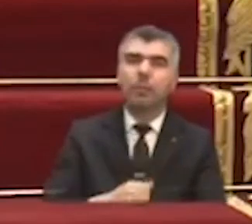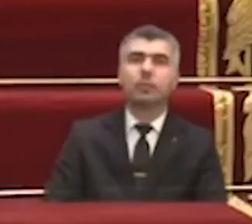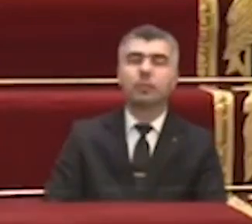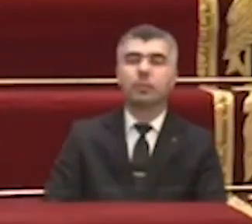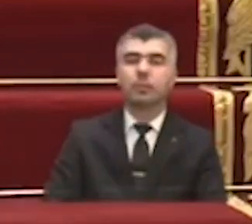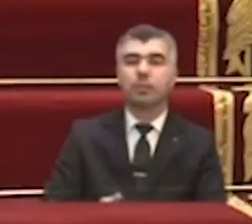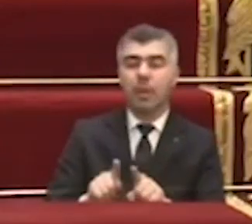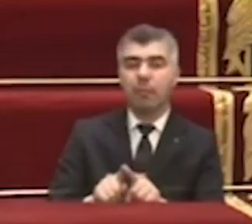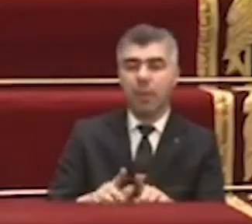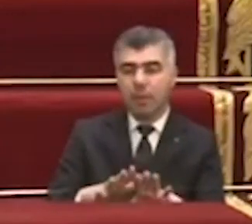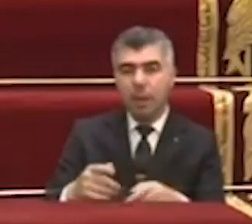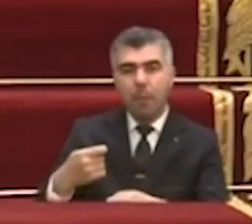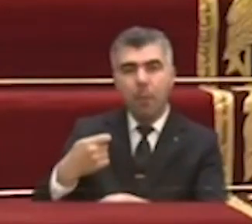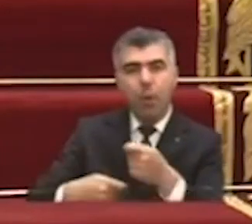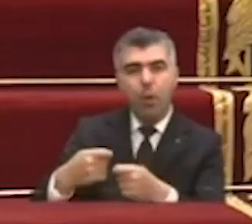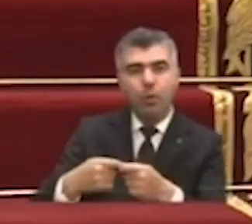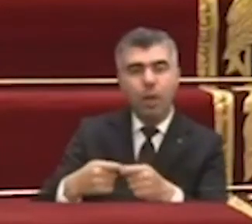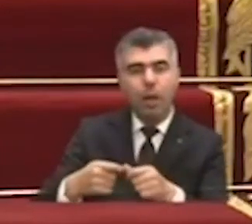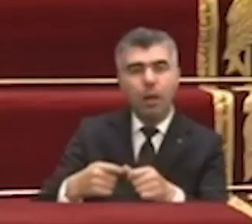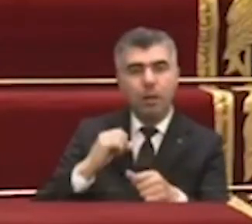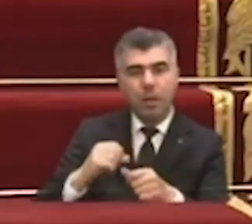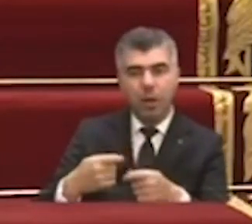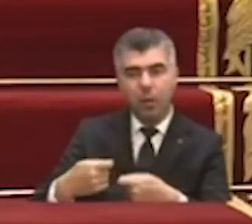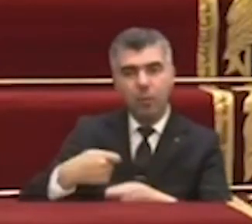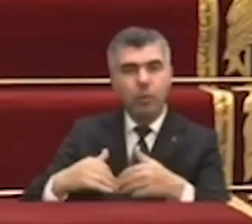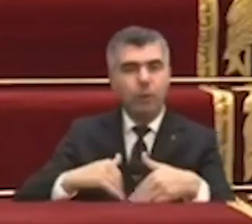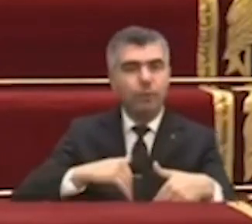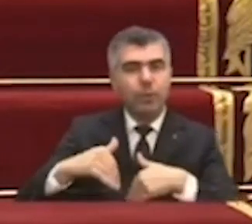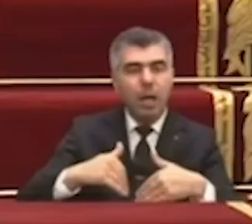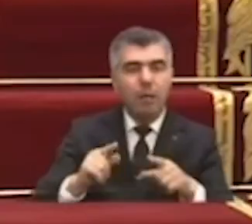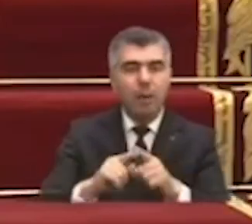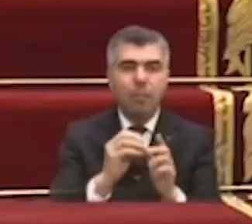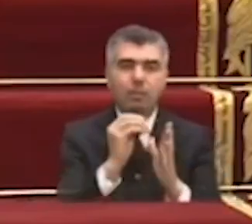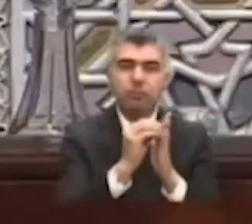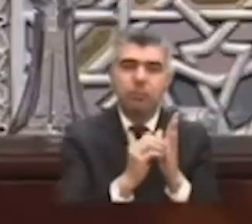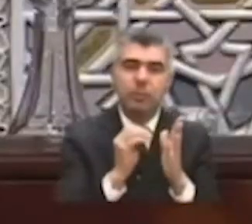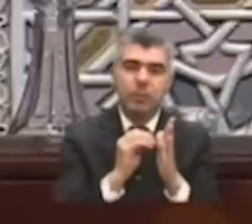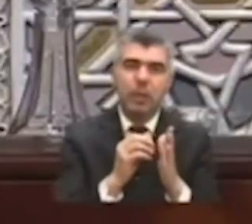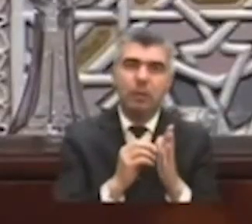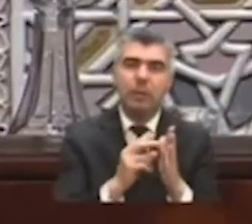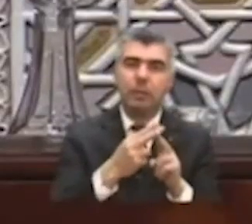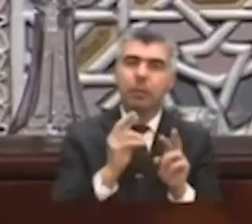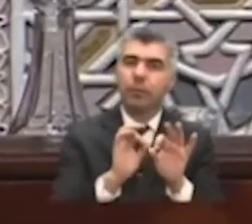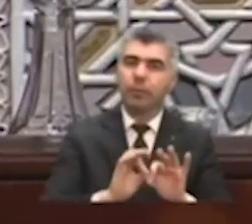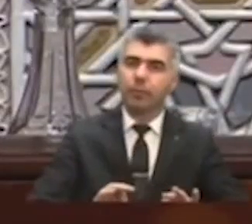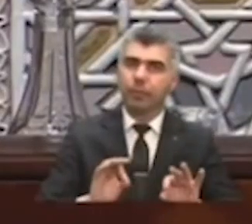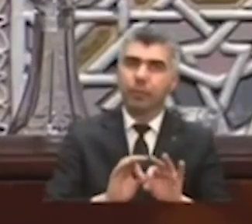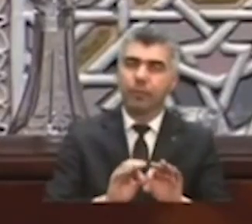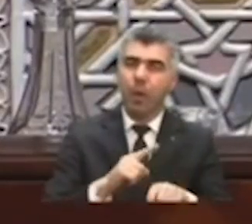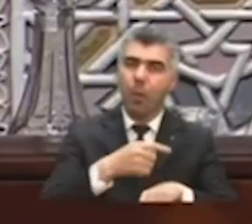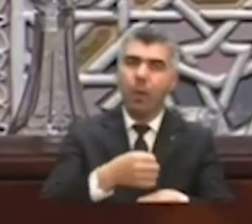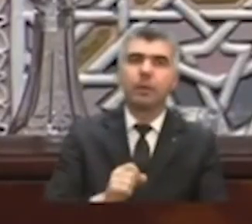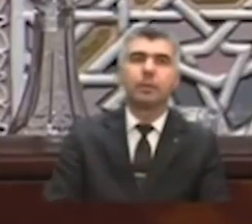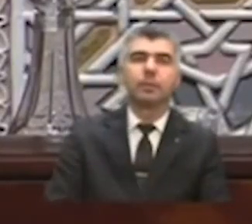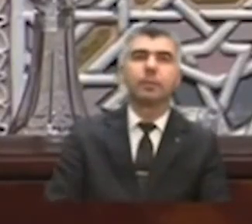ناس فراشه في الارض لقاو راسهم في السجل التجاري. كما قلنا عاوتاني، امراه كتشق. انتهى الوقت سيده النائبه